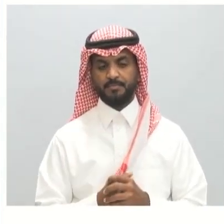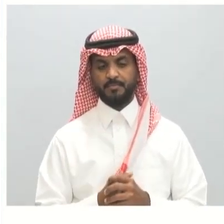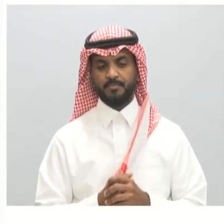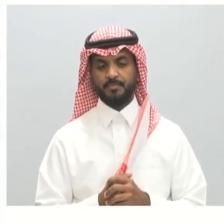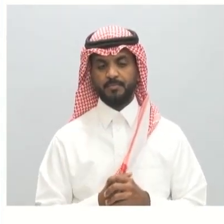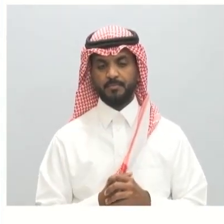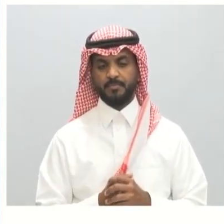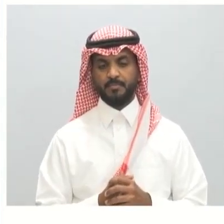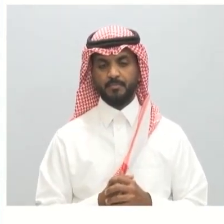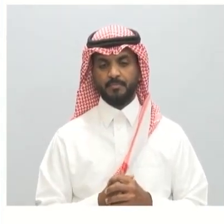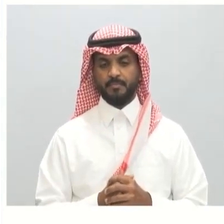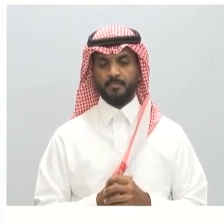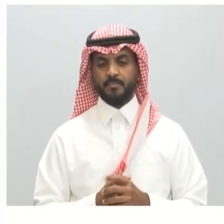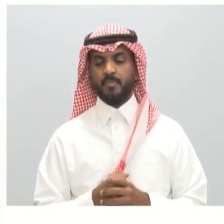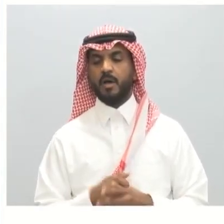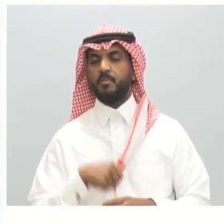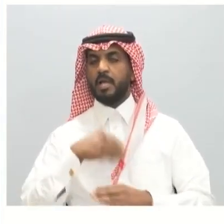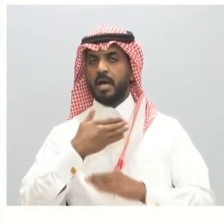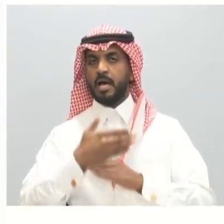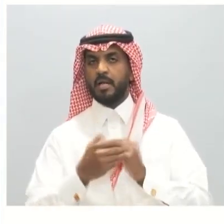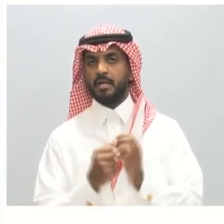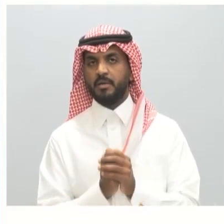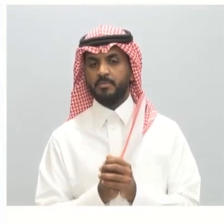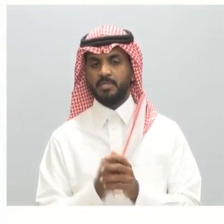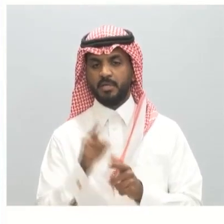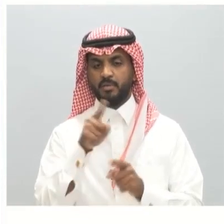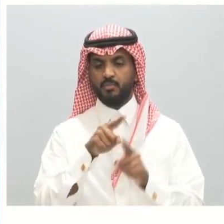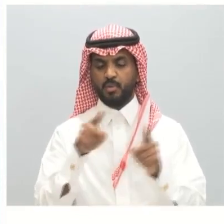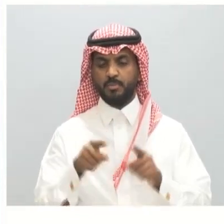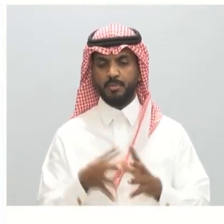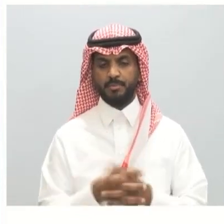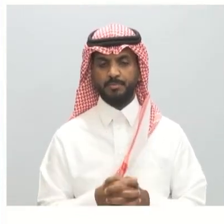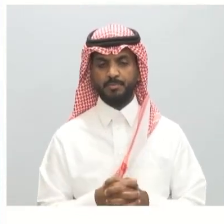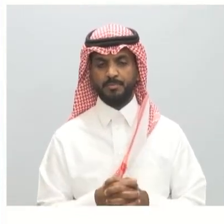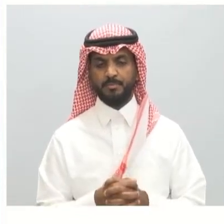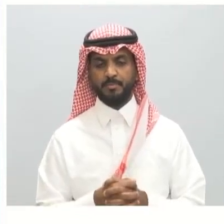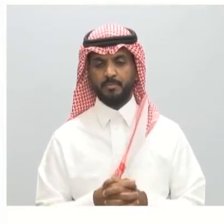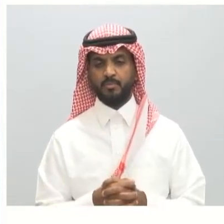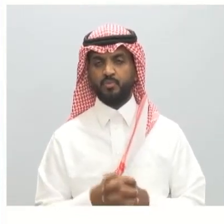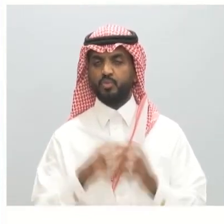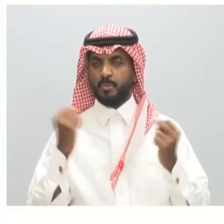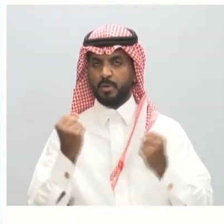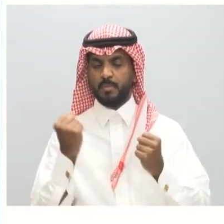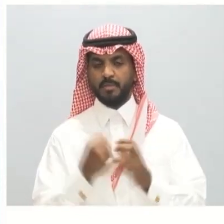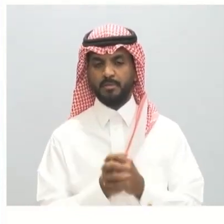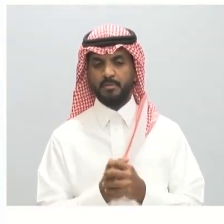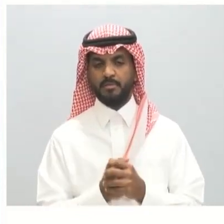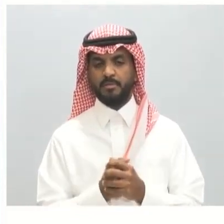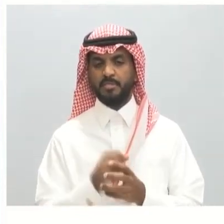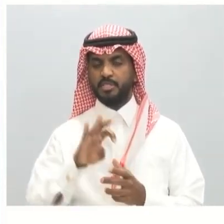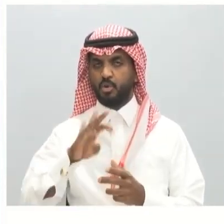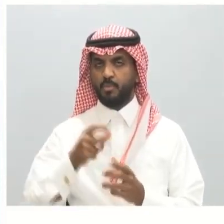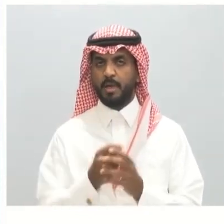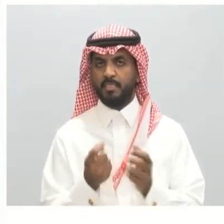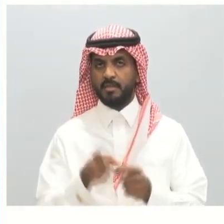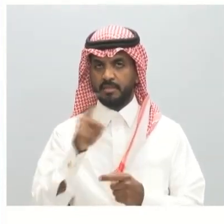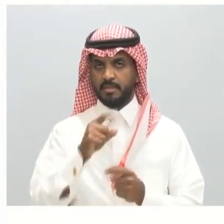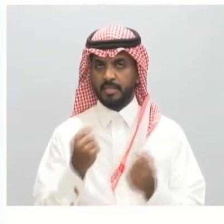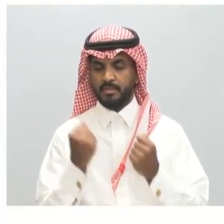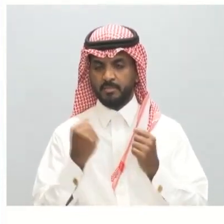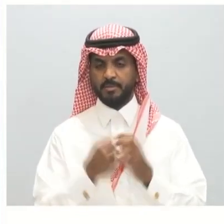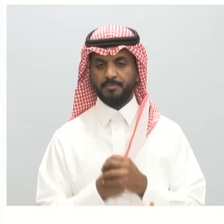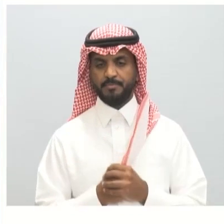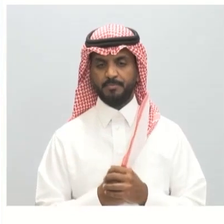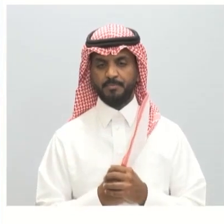الروبوت بالحركه بشكل مربع في جزء نطبق معا سنقوم بحل بعض التدريبات في التدريب